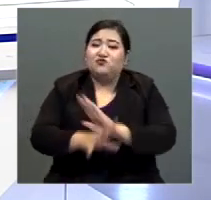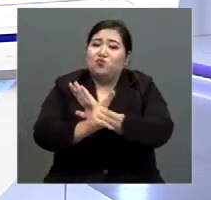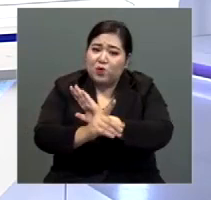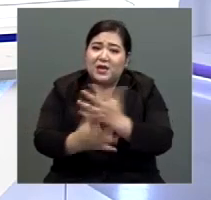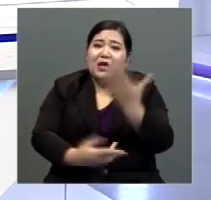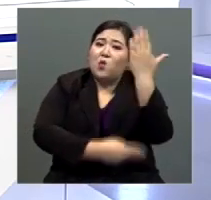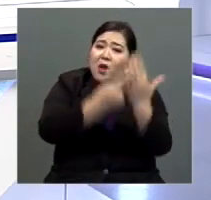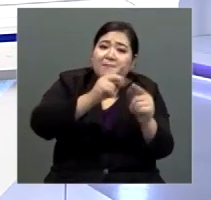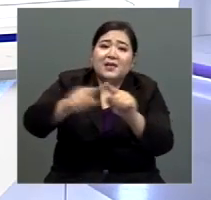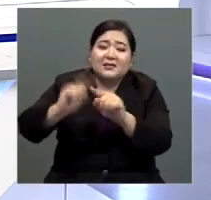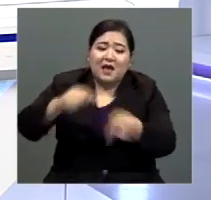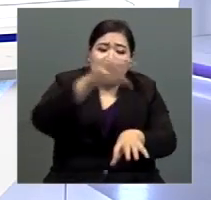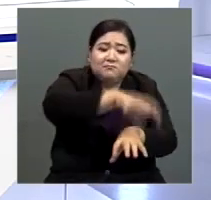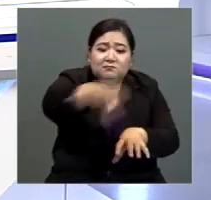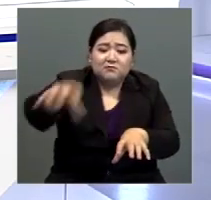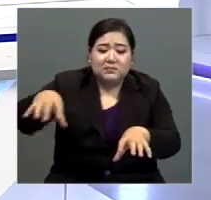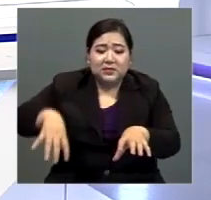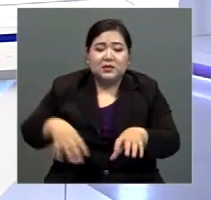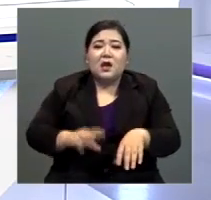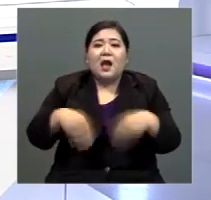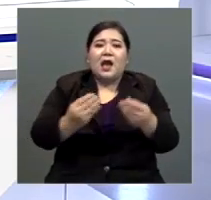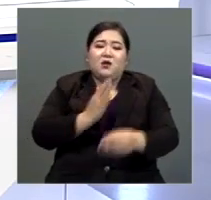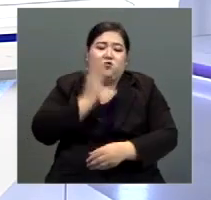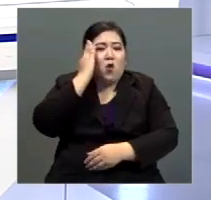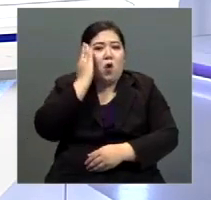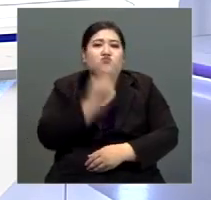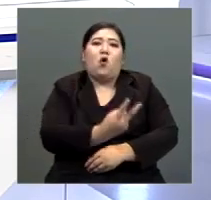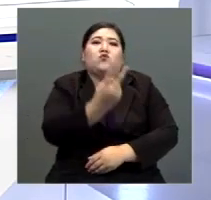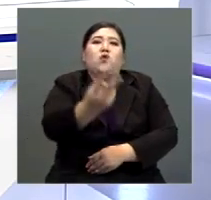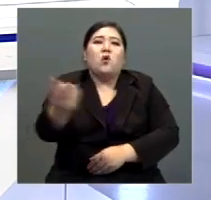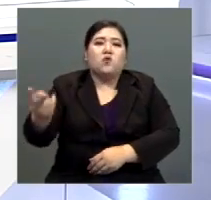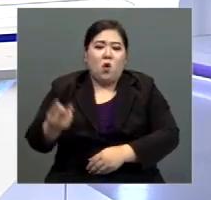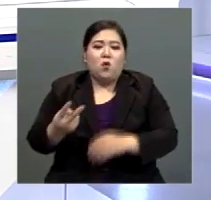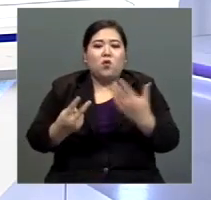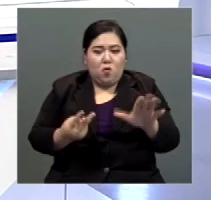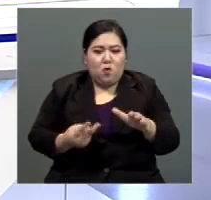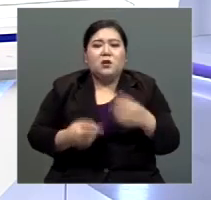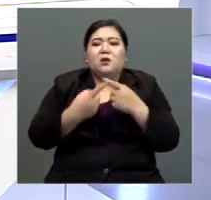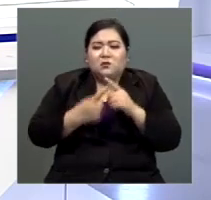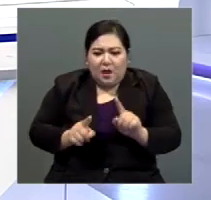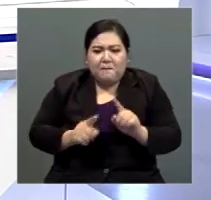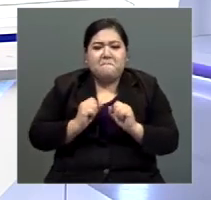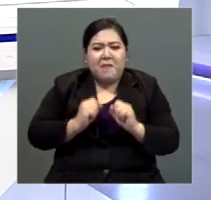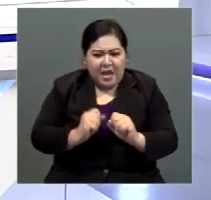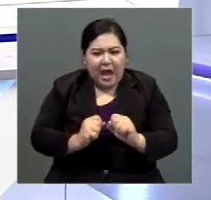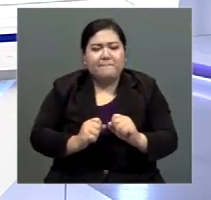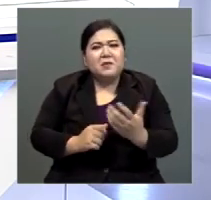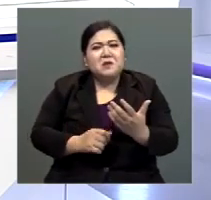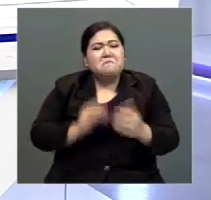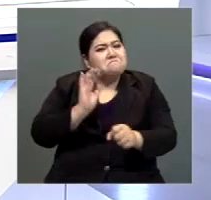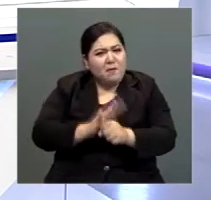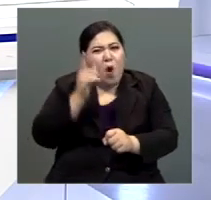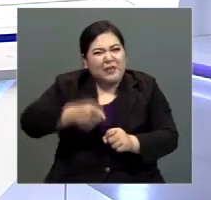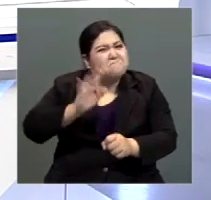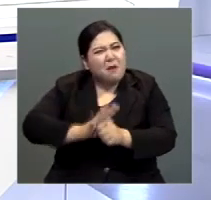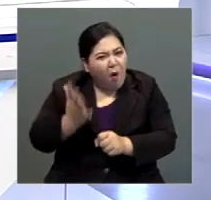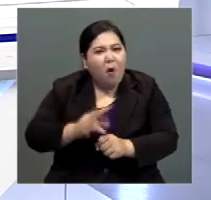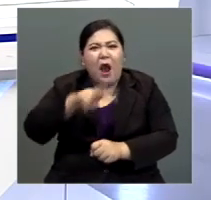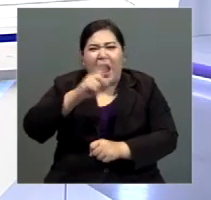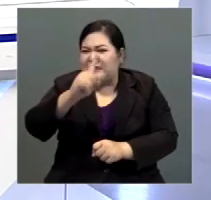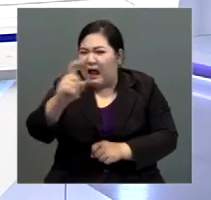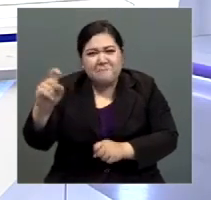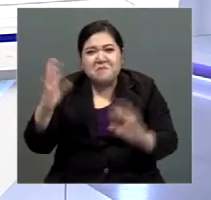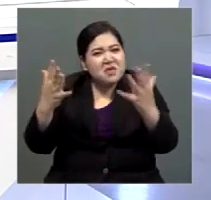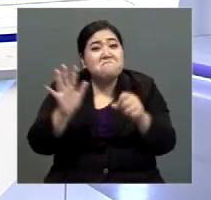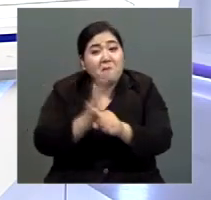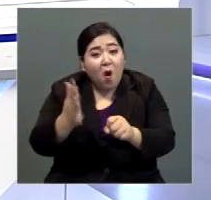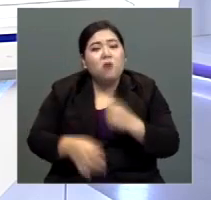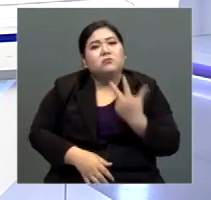า